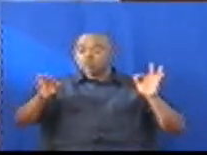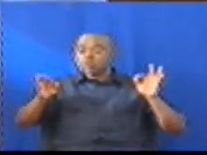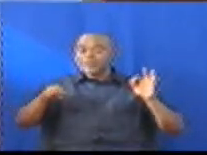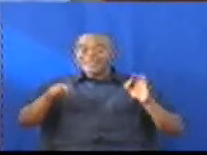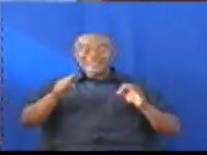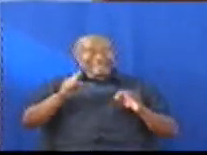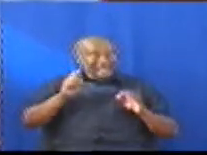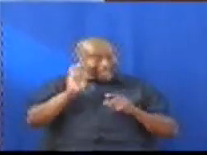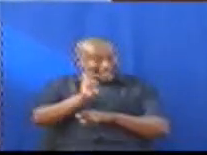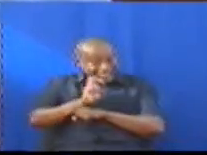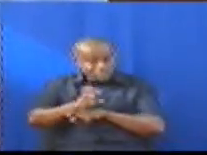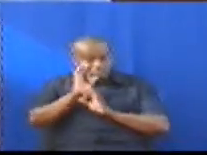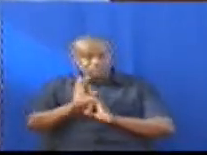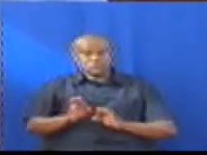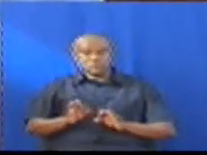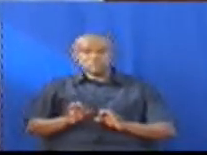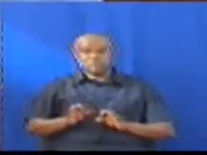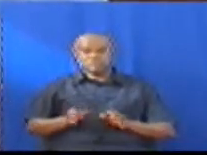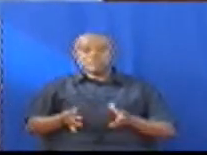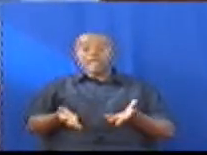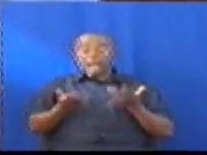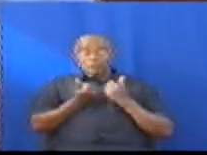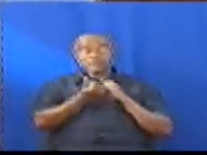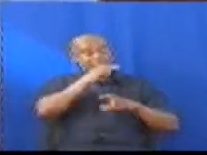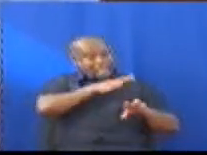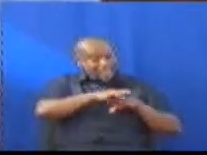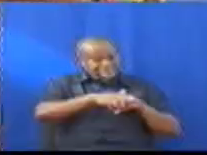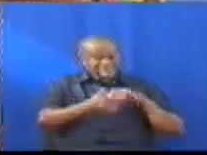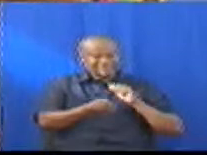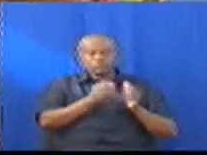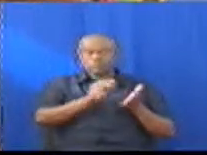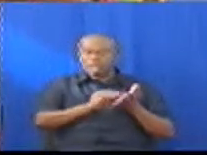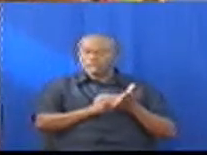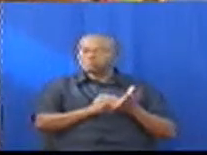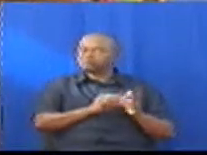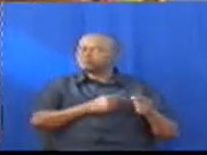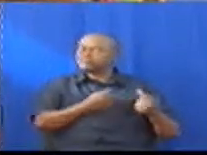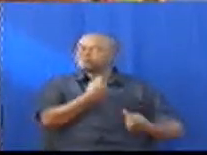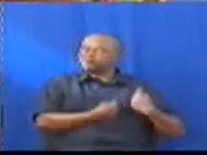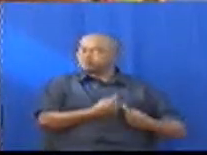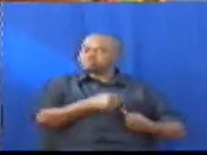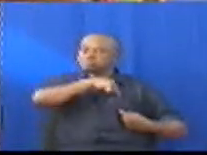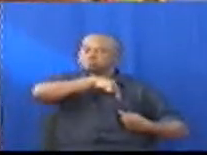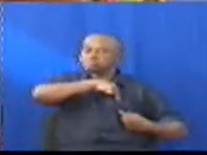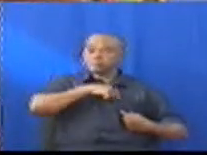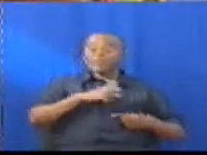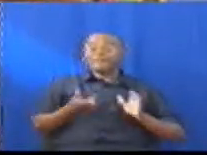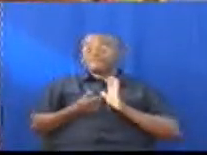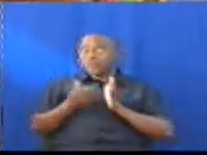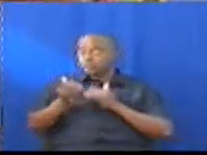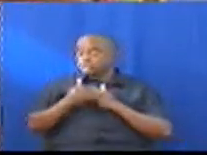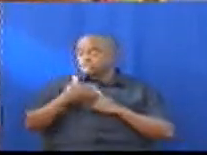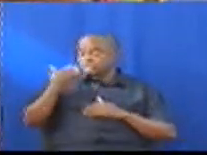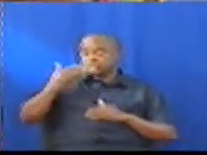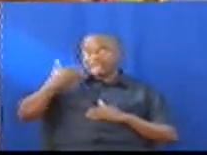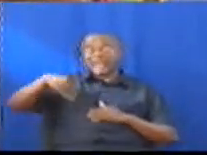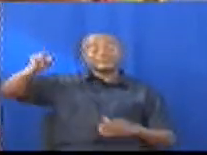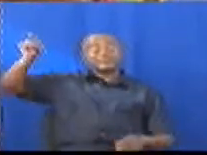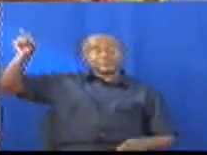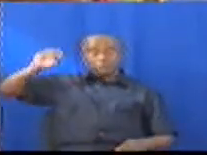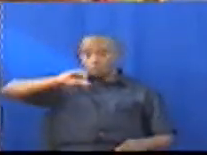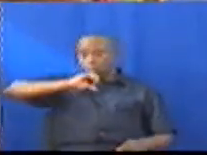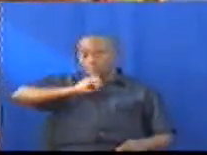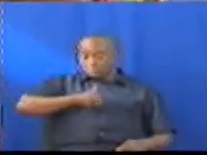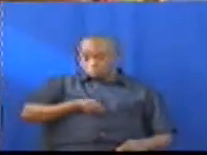namna, ili atoke aende akaeleze kile ambacho kinamkera. Sasa nchi za wenzetu kwa kuruhusu wananchi